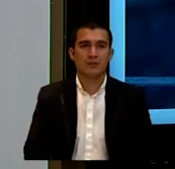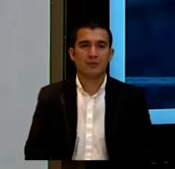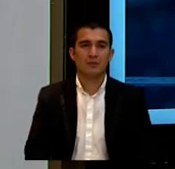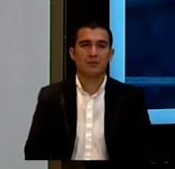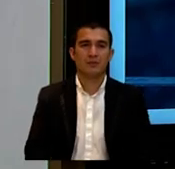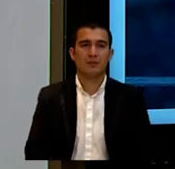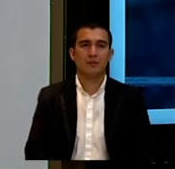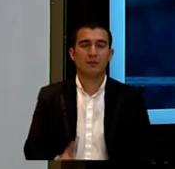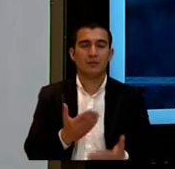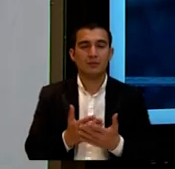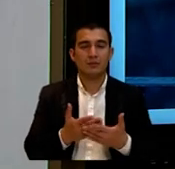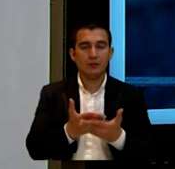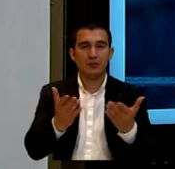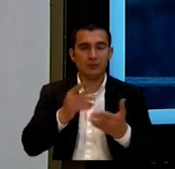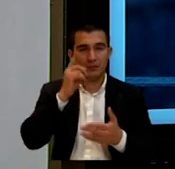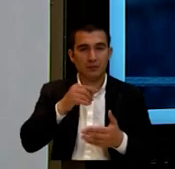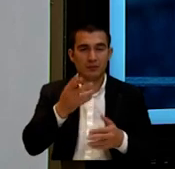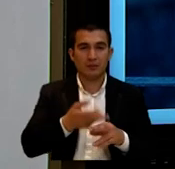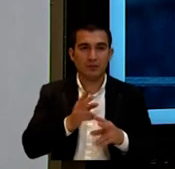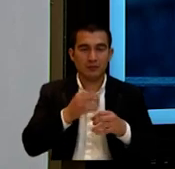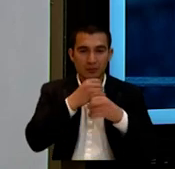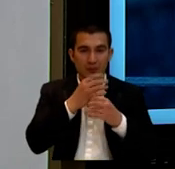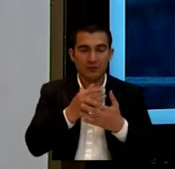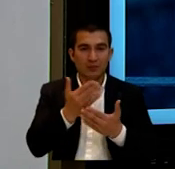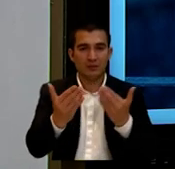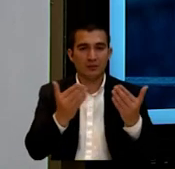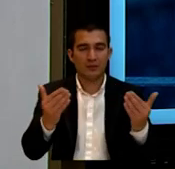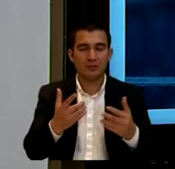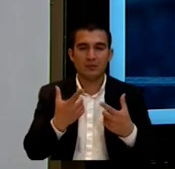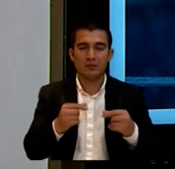Сіз күйде лаборатория жүхазларының қорбдіріп сіз,